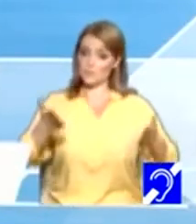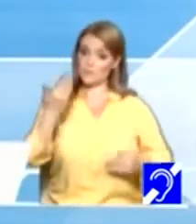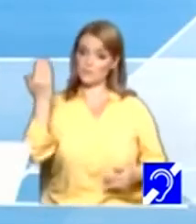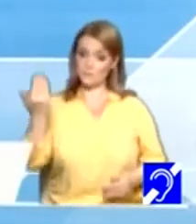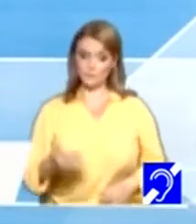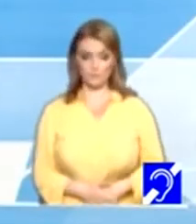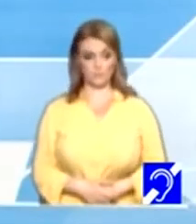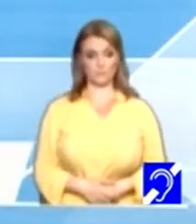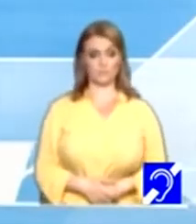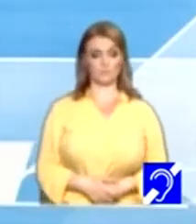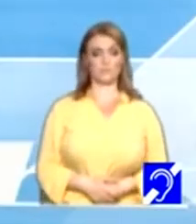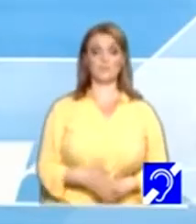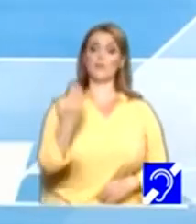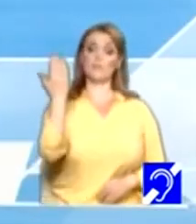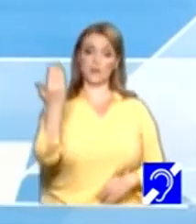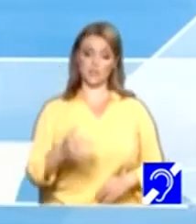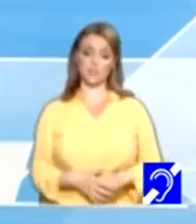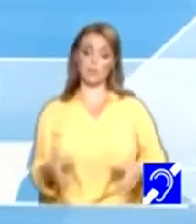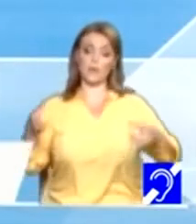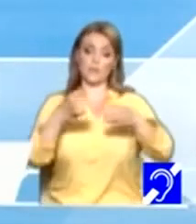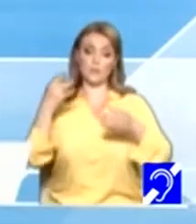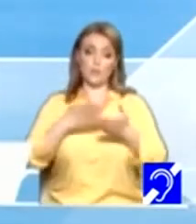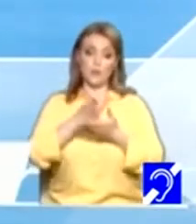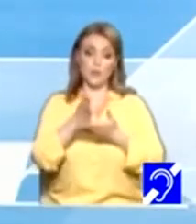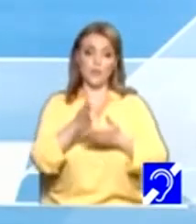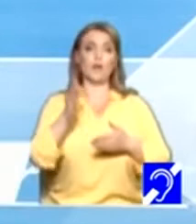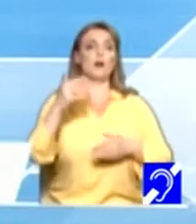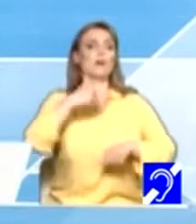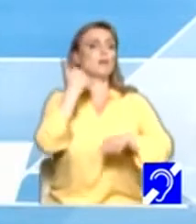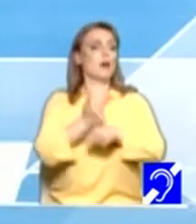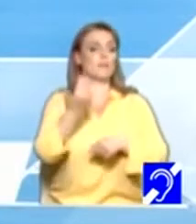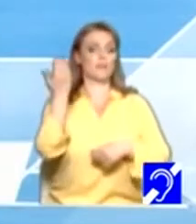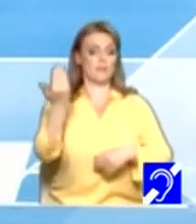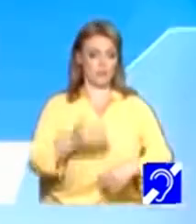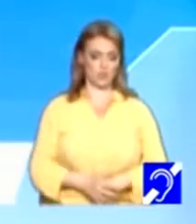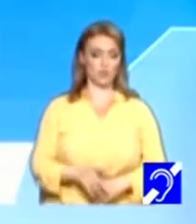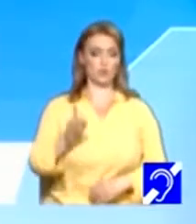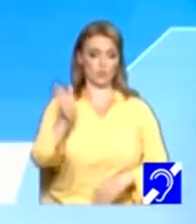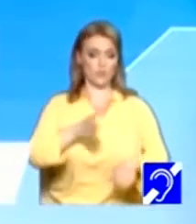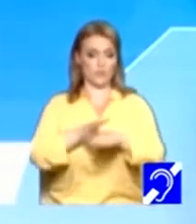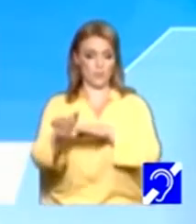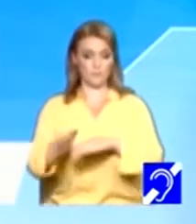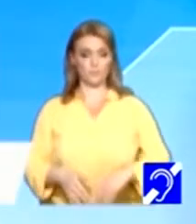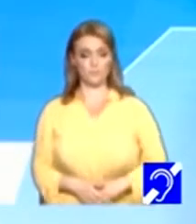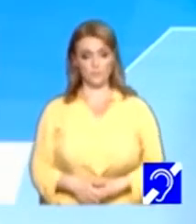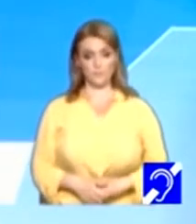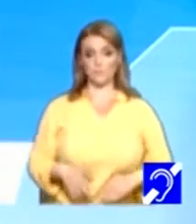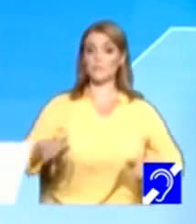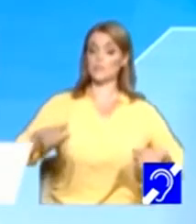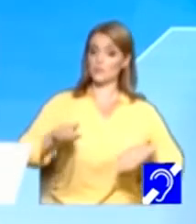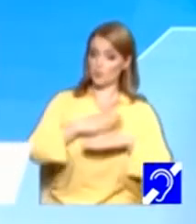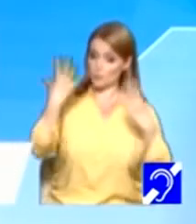Țurcanu, oferta electorală a partidului dumneavoastră, principalele priorități în 2 minute, vă rog. Da. Bună